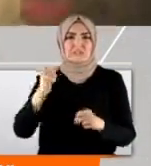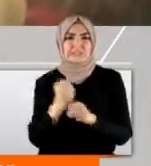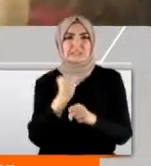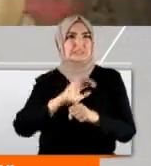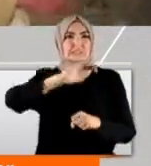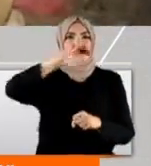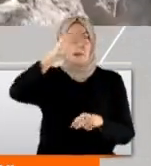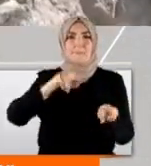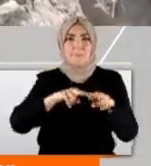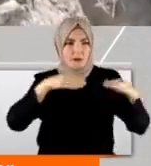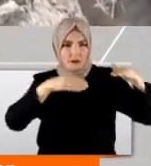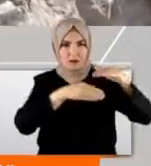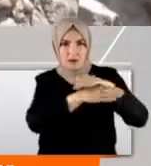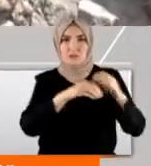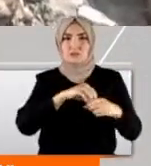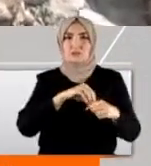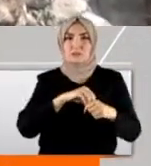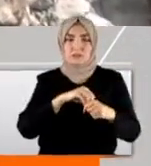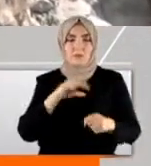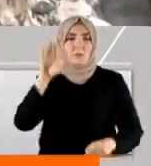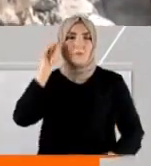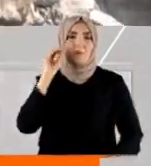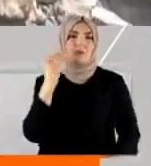Operasyon için düğmeye basıldı.